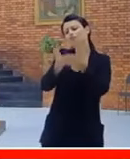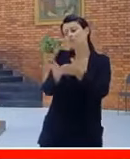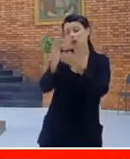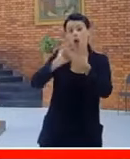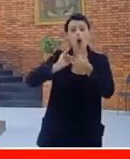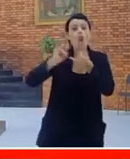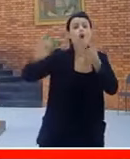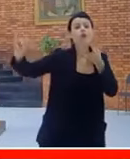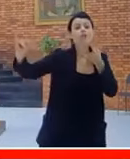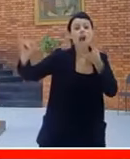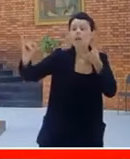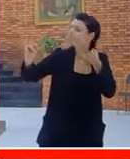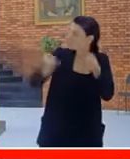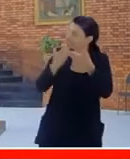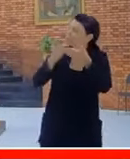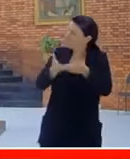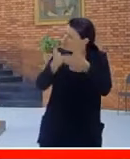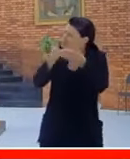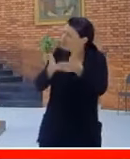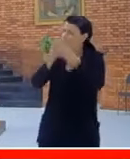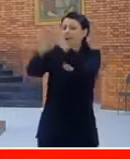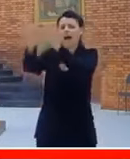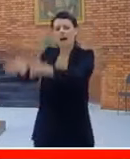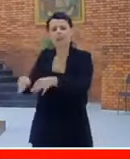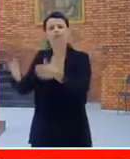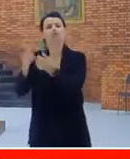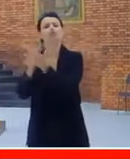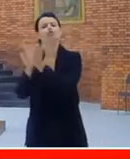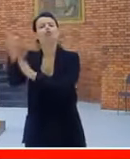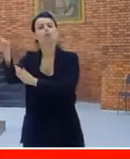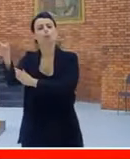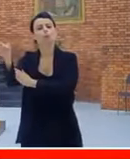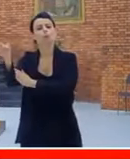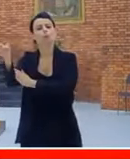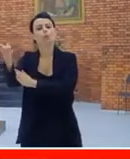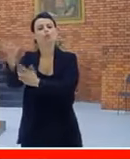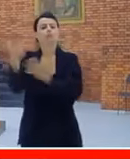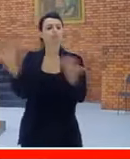Gesù stesso. Ecco, allora ciascuno provi a